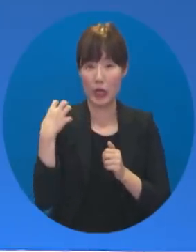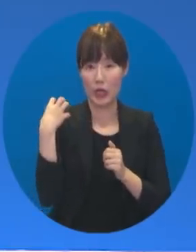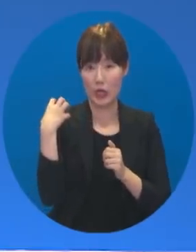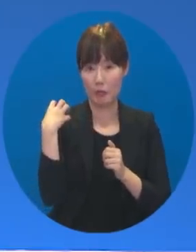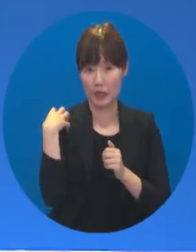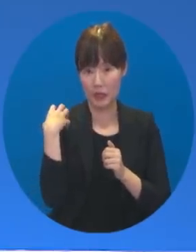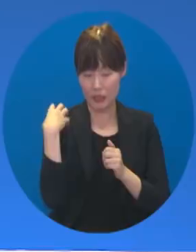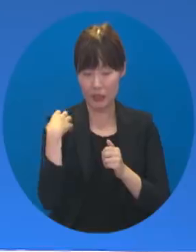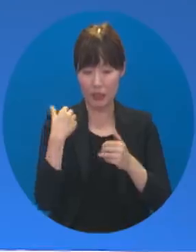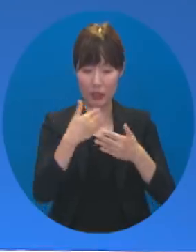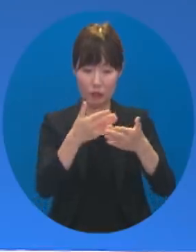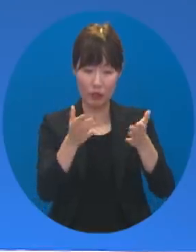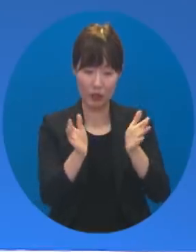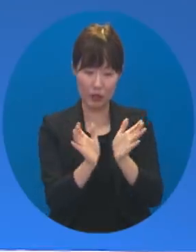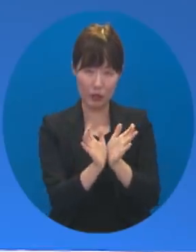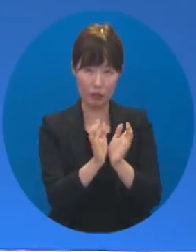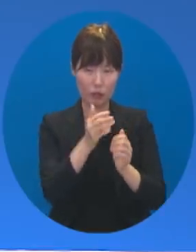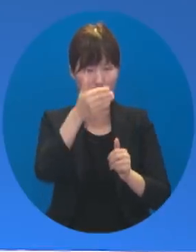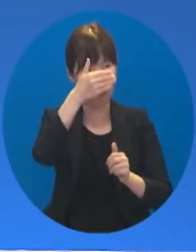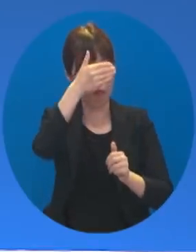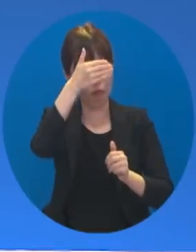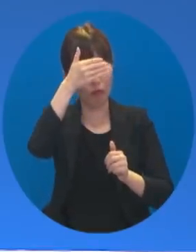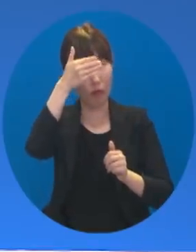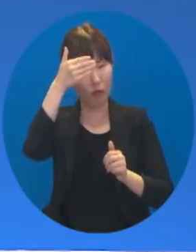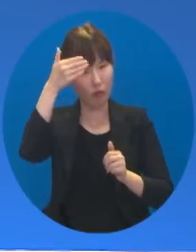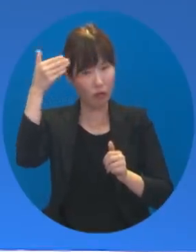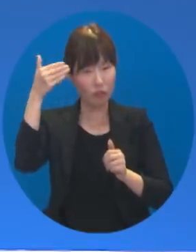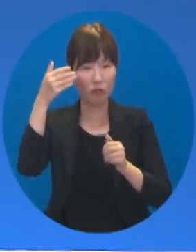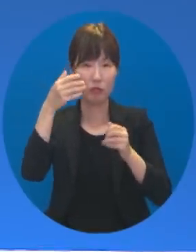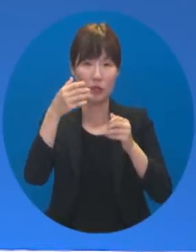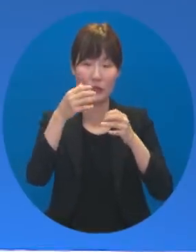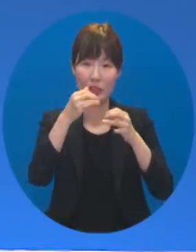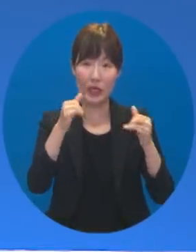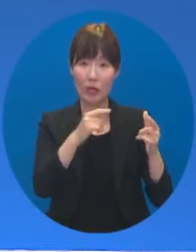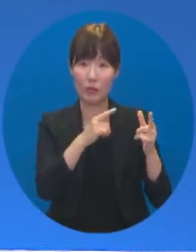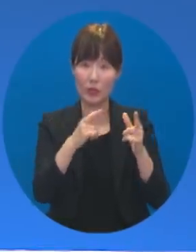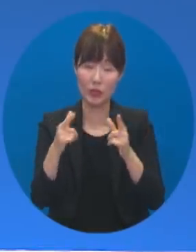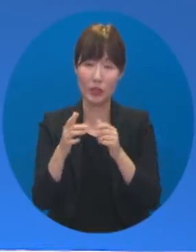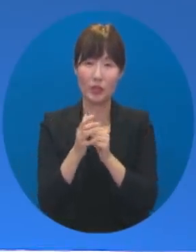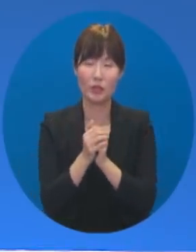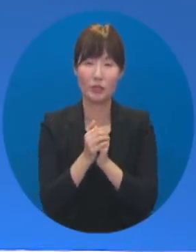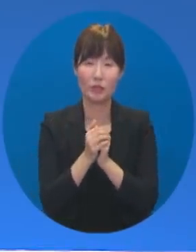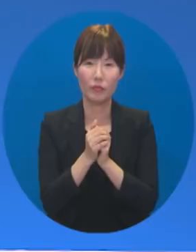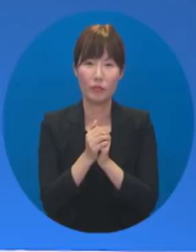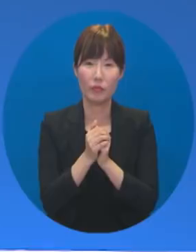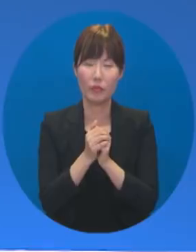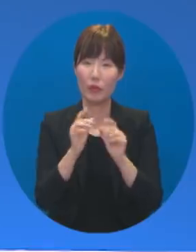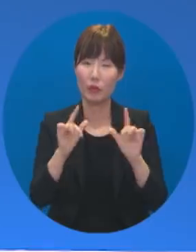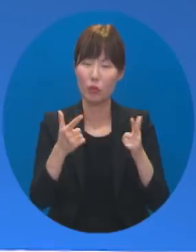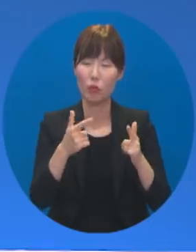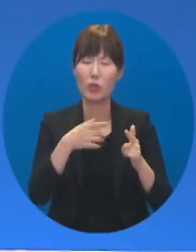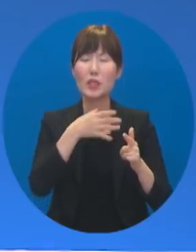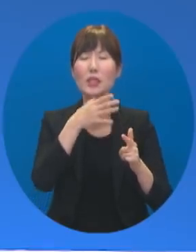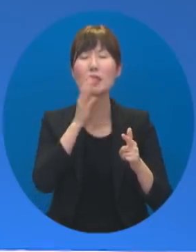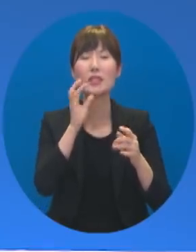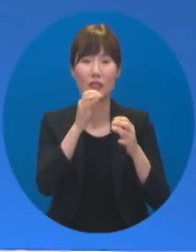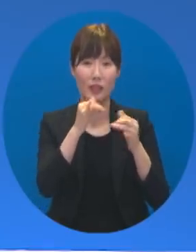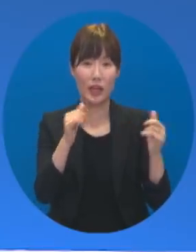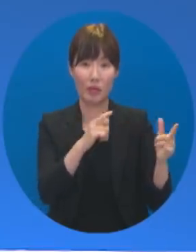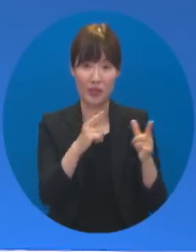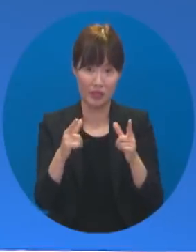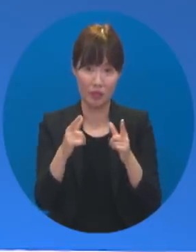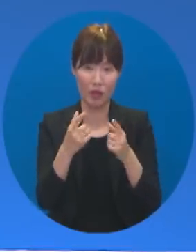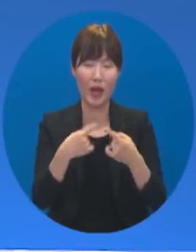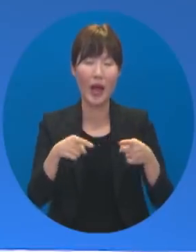드신 분들이 모여있는 그런 교구였는데 그분들이 평생을 우직하게 신앙생활 하셨던 그분들 그